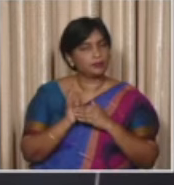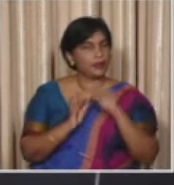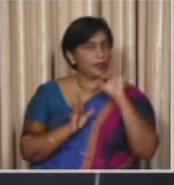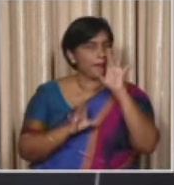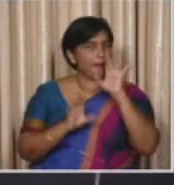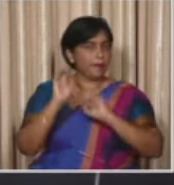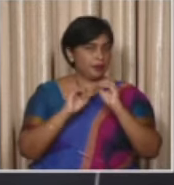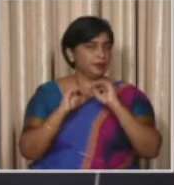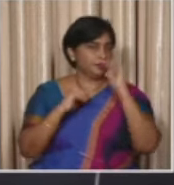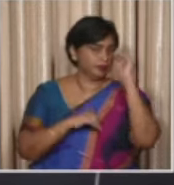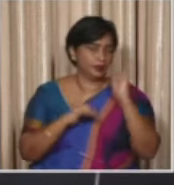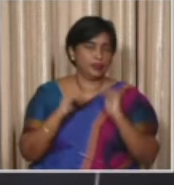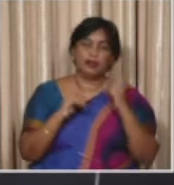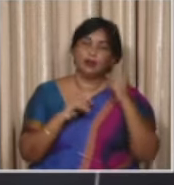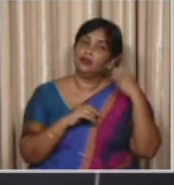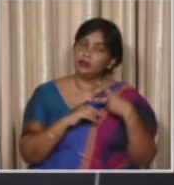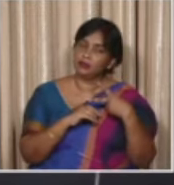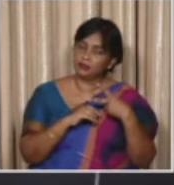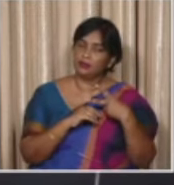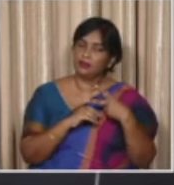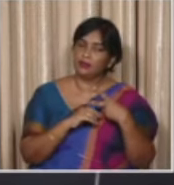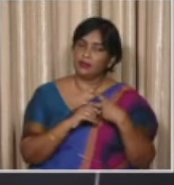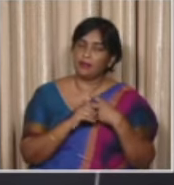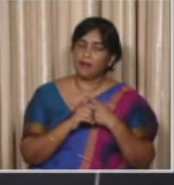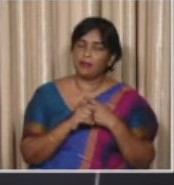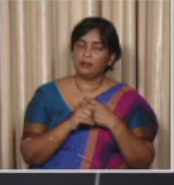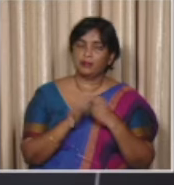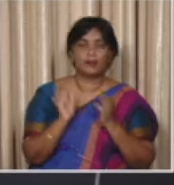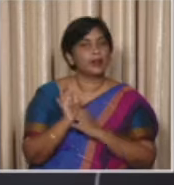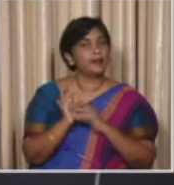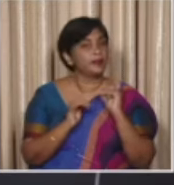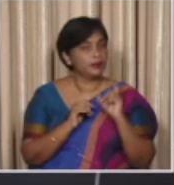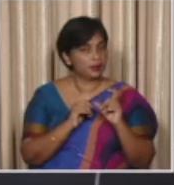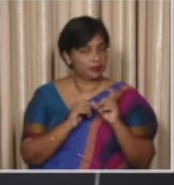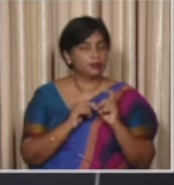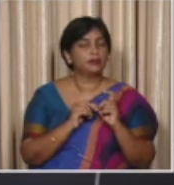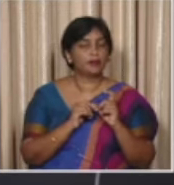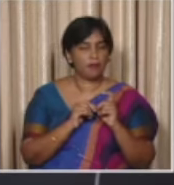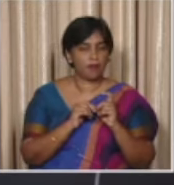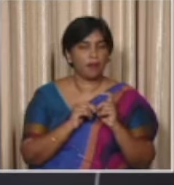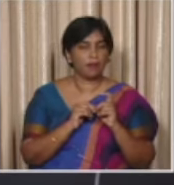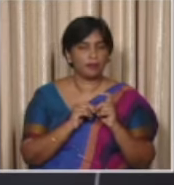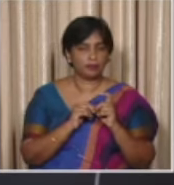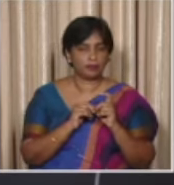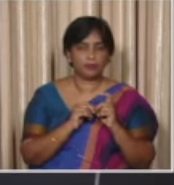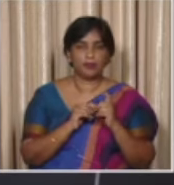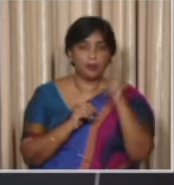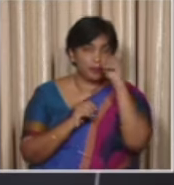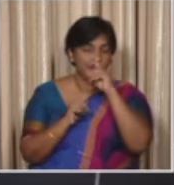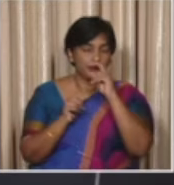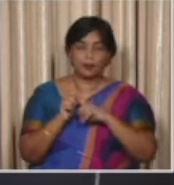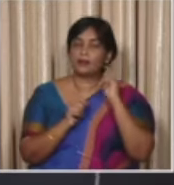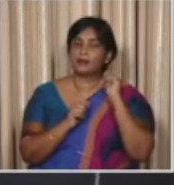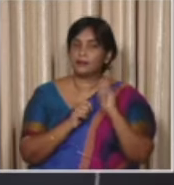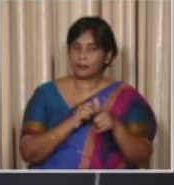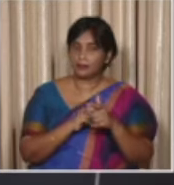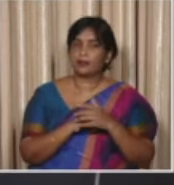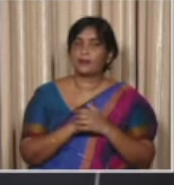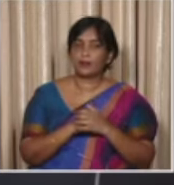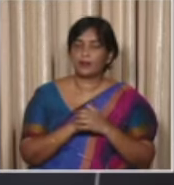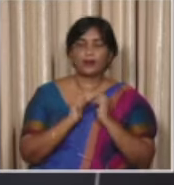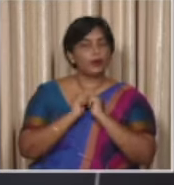එක. දෙවෙනි කාරණේ තමයි MCA. ඒ කියන්නේ මාසික හිලව් දීමනාව. මාසික හිලව් දීමනාව